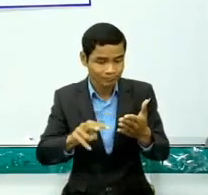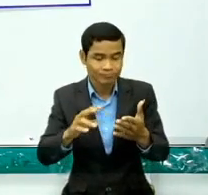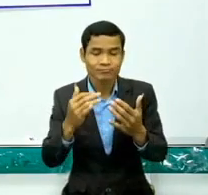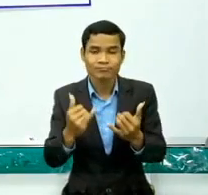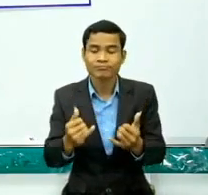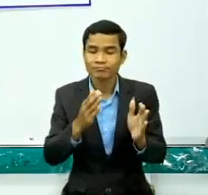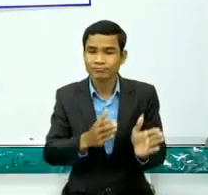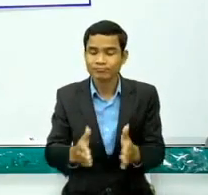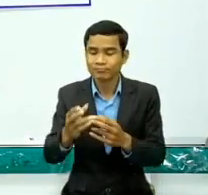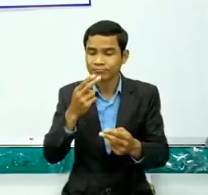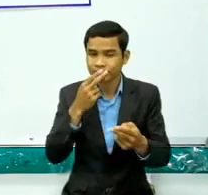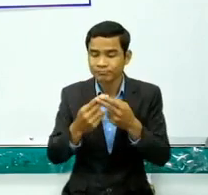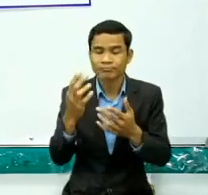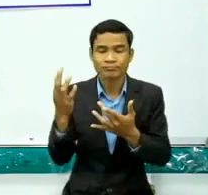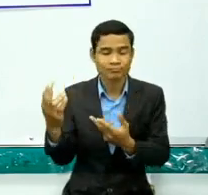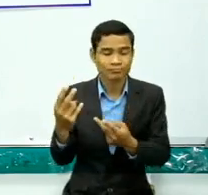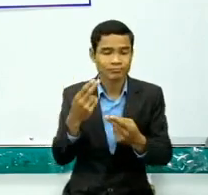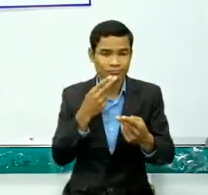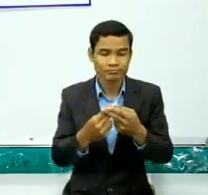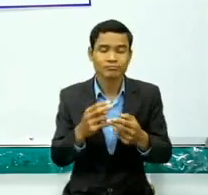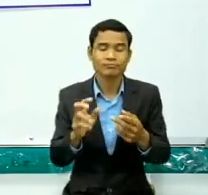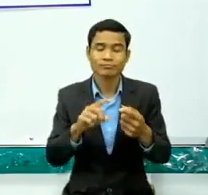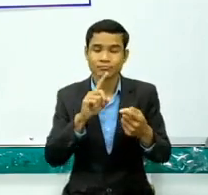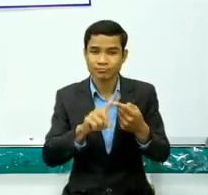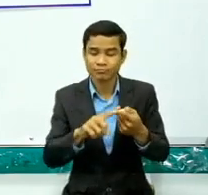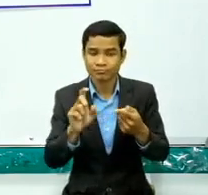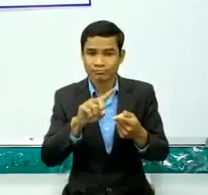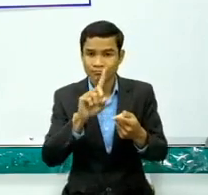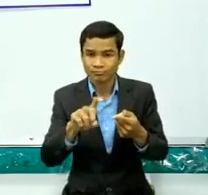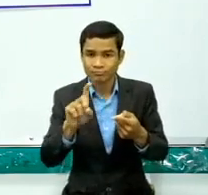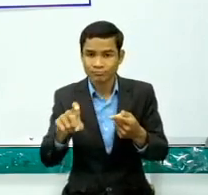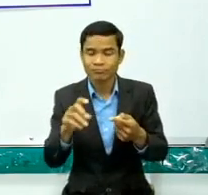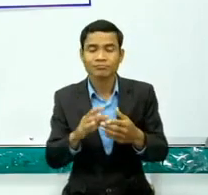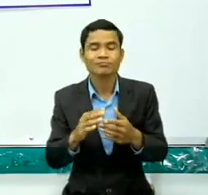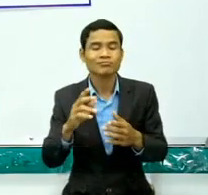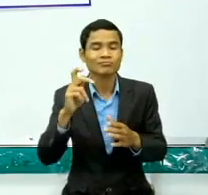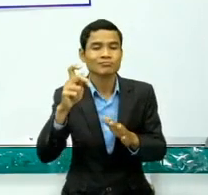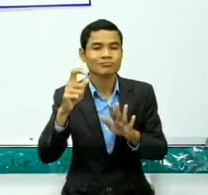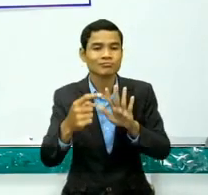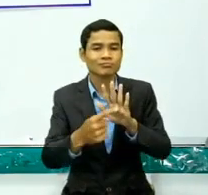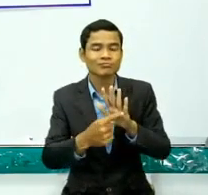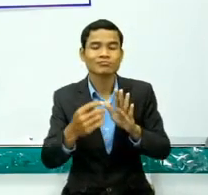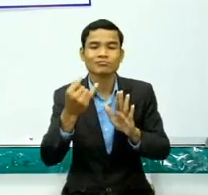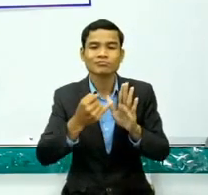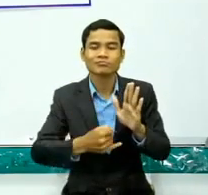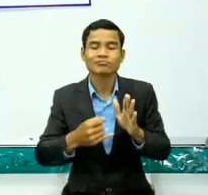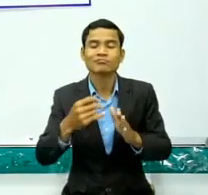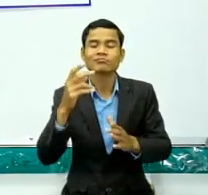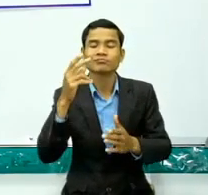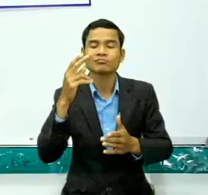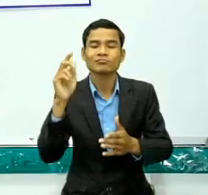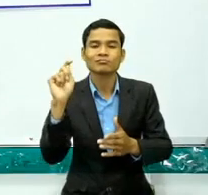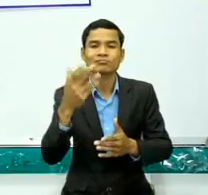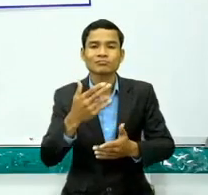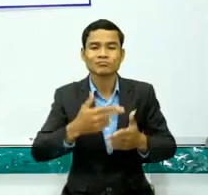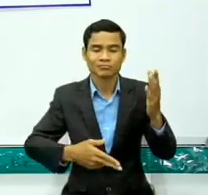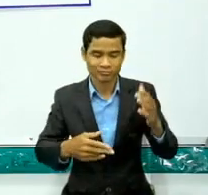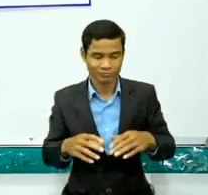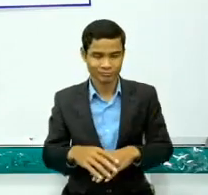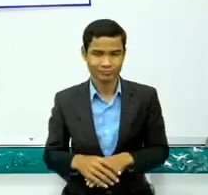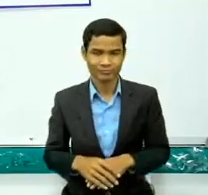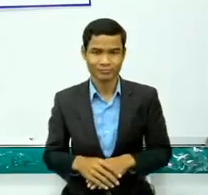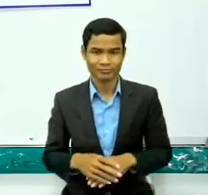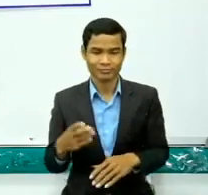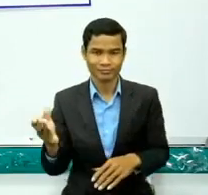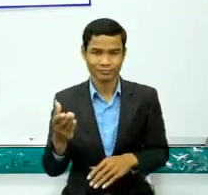ងអស់គ្នាសំណួរទី1តើគឺកំពុងគូរុកអ្វីខ្លះ